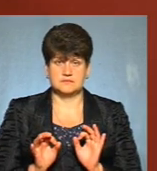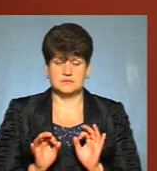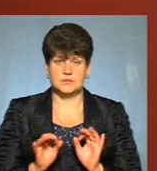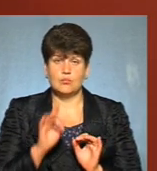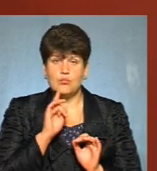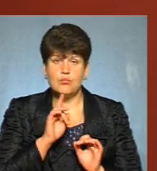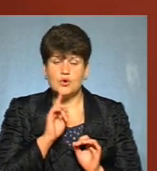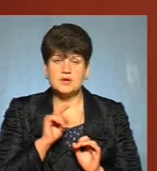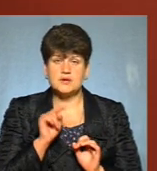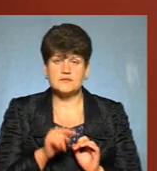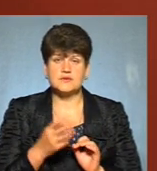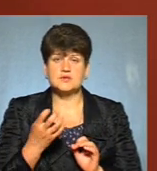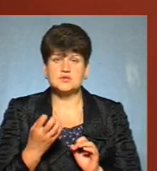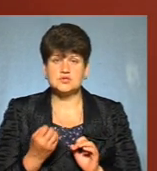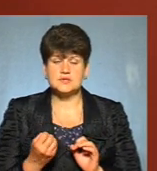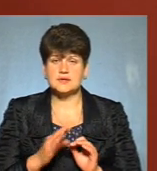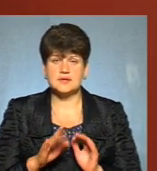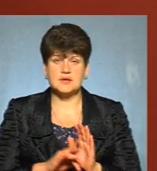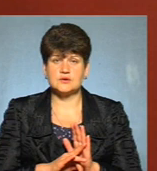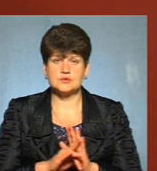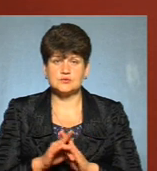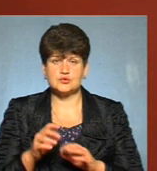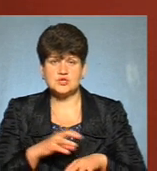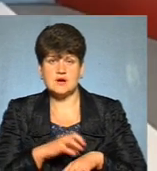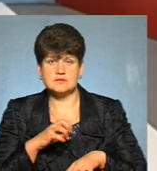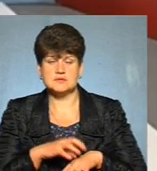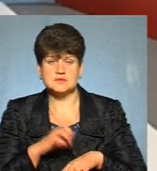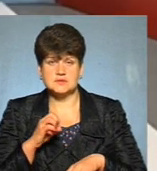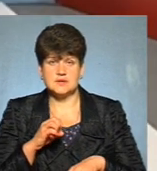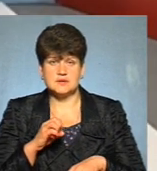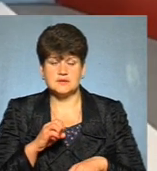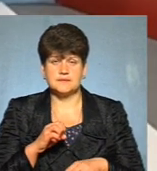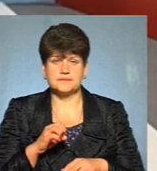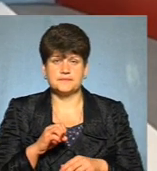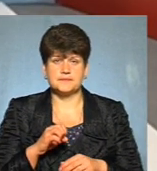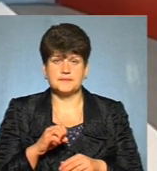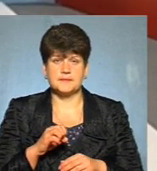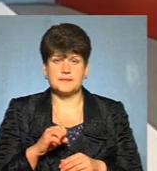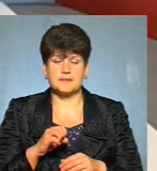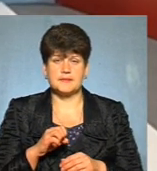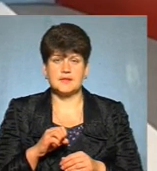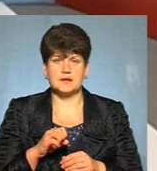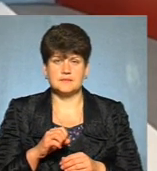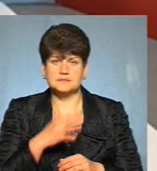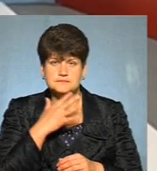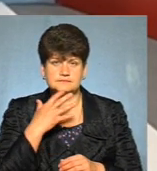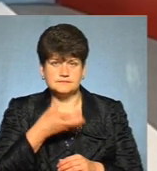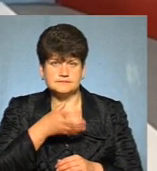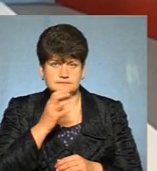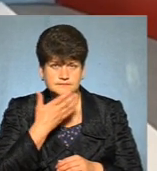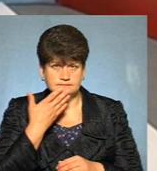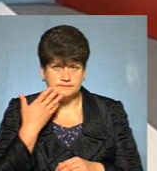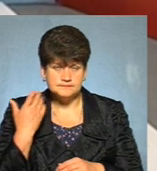допоки він ще не розпочав кровосання і не насався до певного стану,